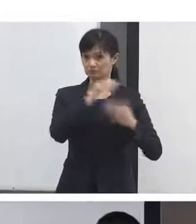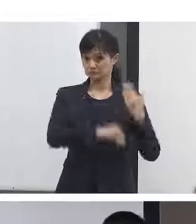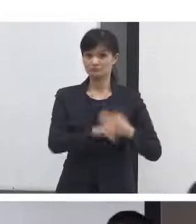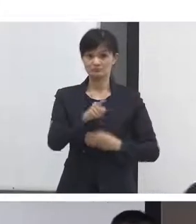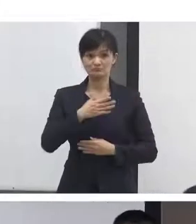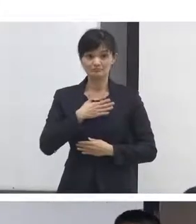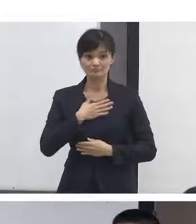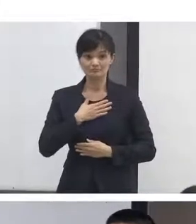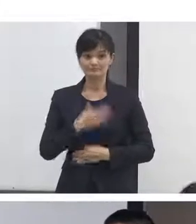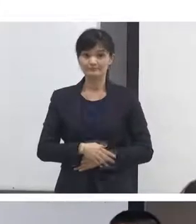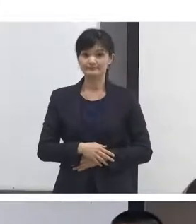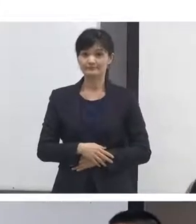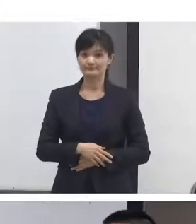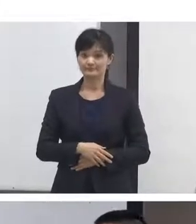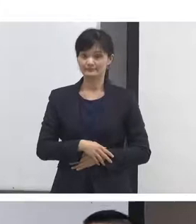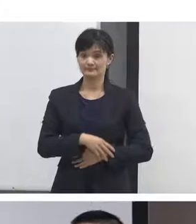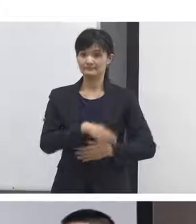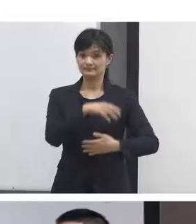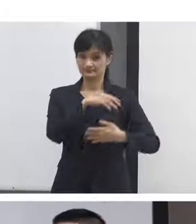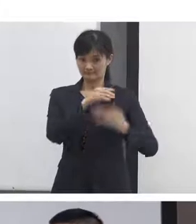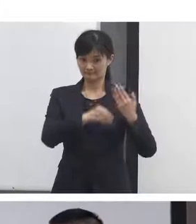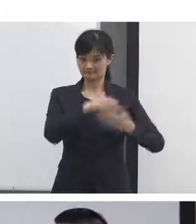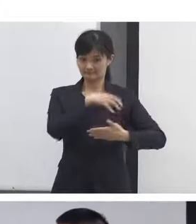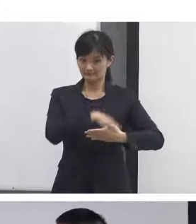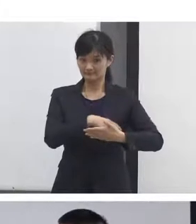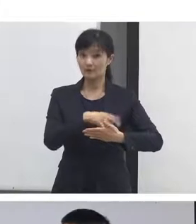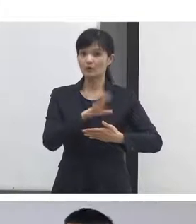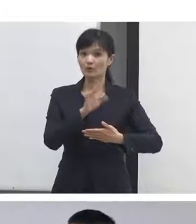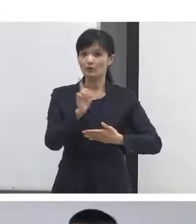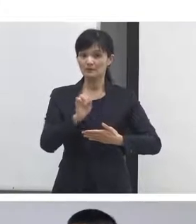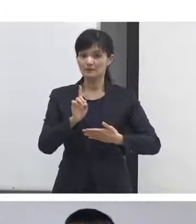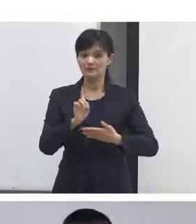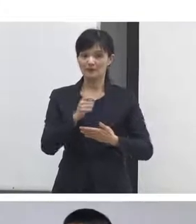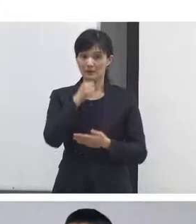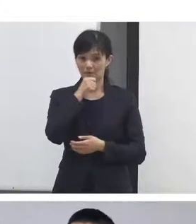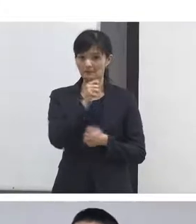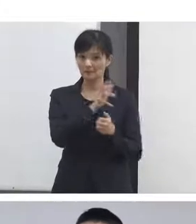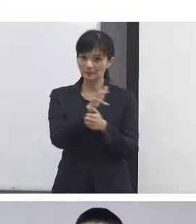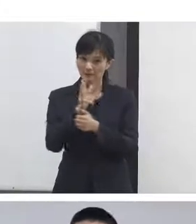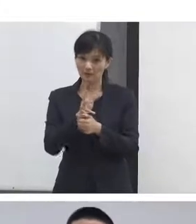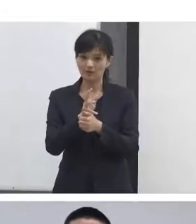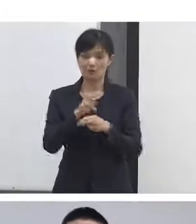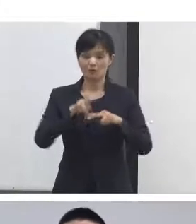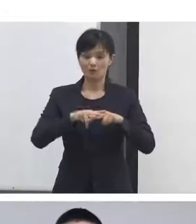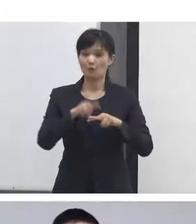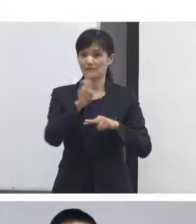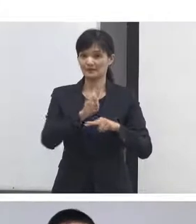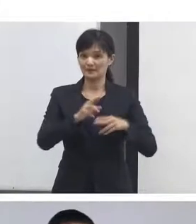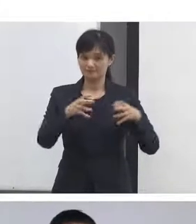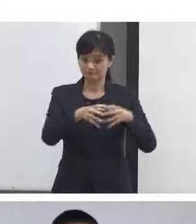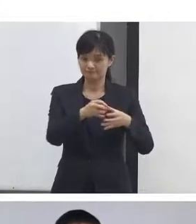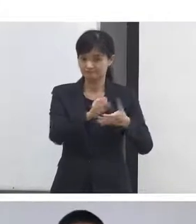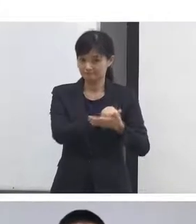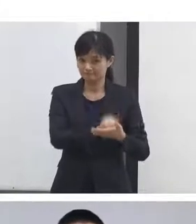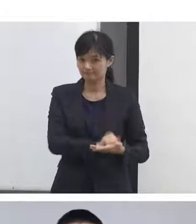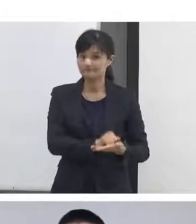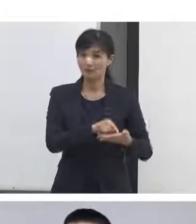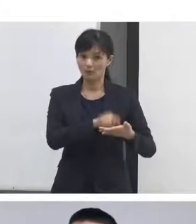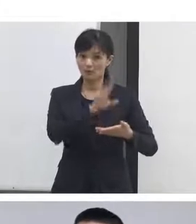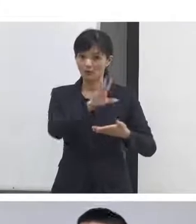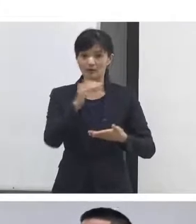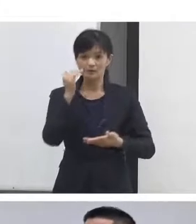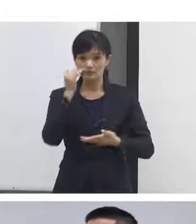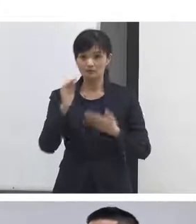有 HackMD 吗 ？HackMD 上面有很多所谓的采访共笔，这个是很痛苦的一个过程，因为当所有人要来采访 G0V 的时候，记